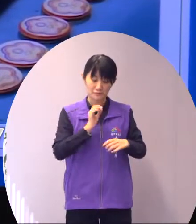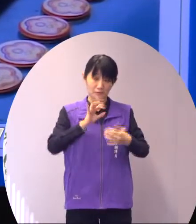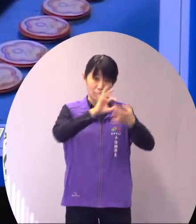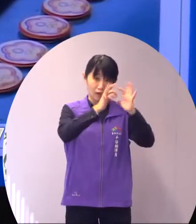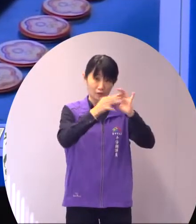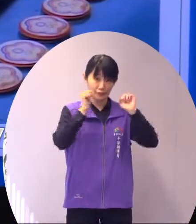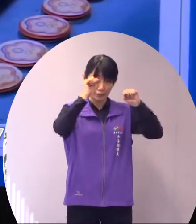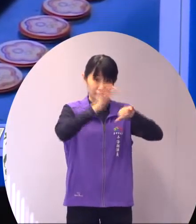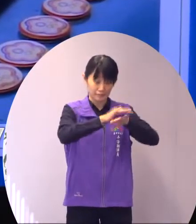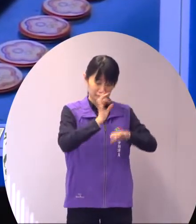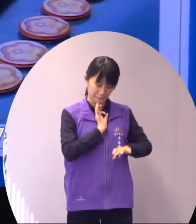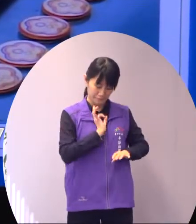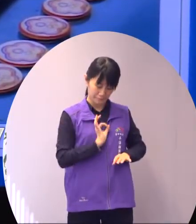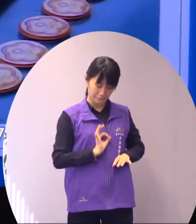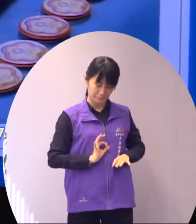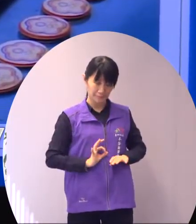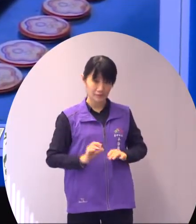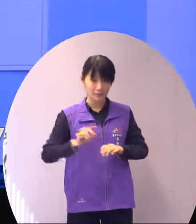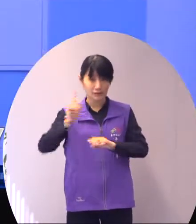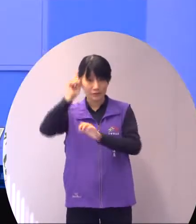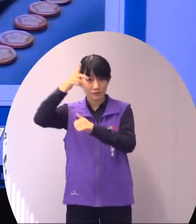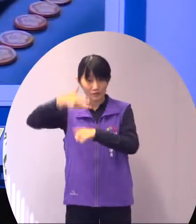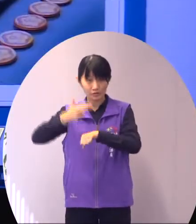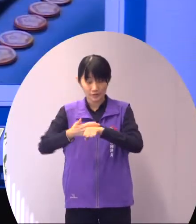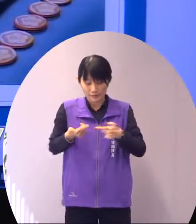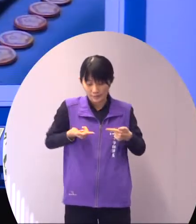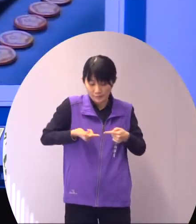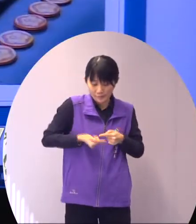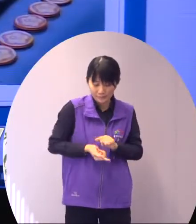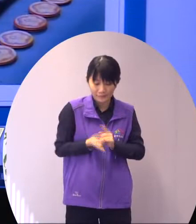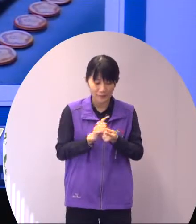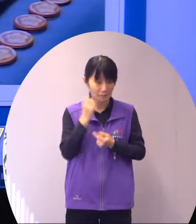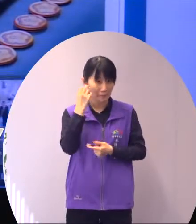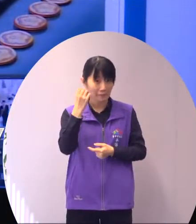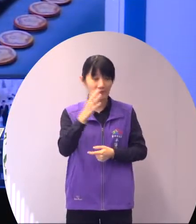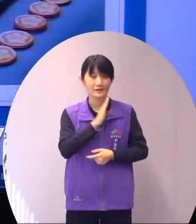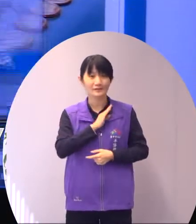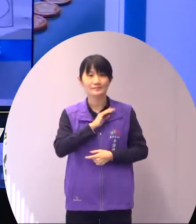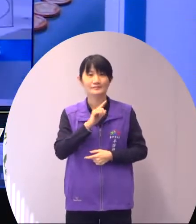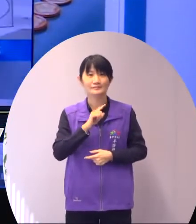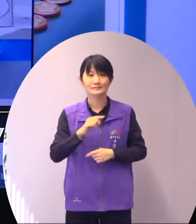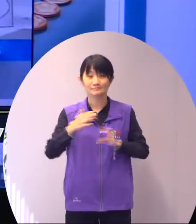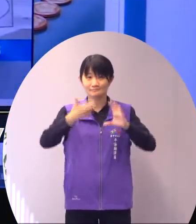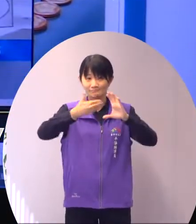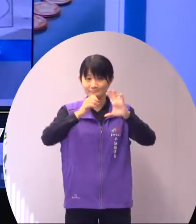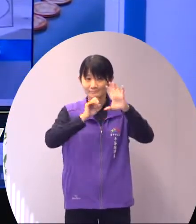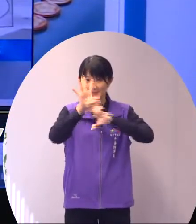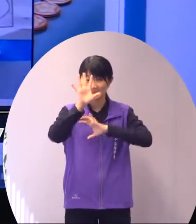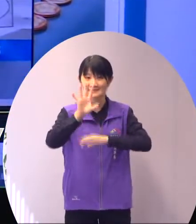纽扣。以下有之简短的介绍影片，请各位长官观看。